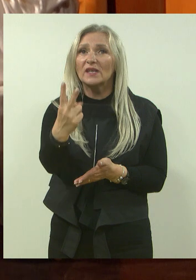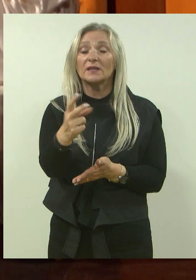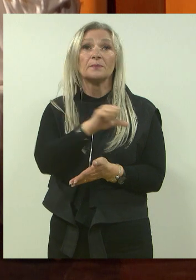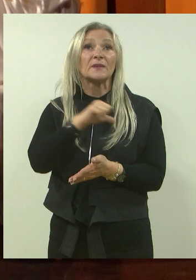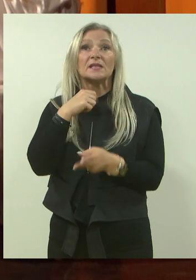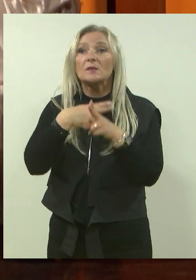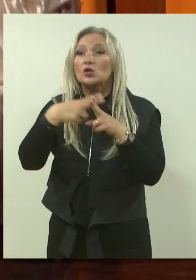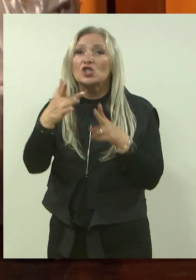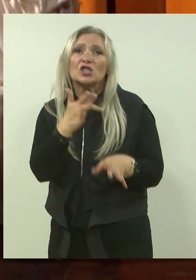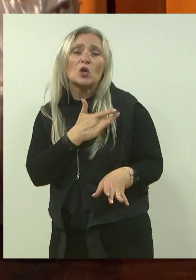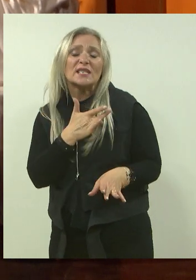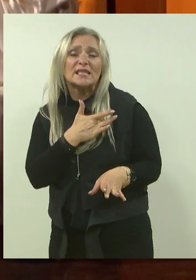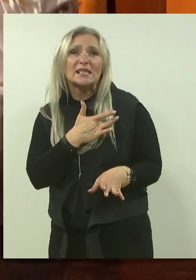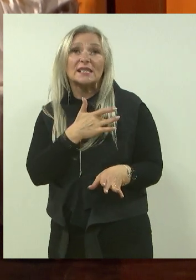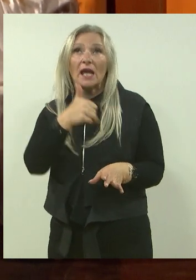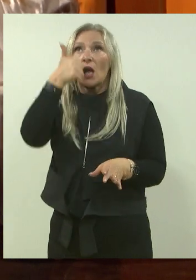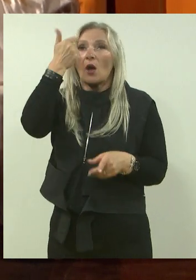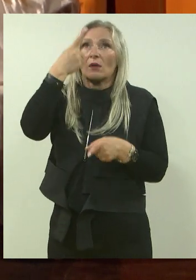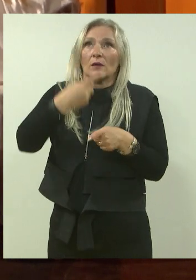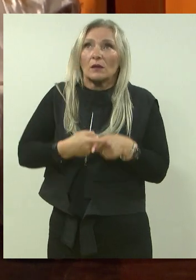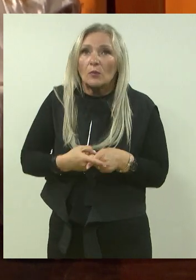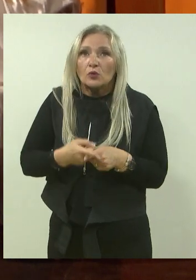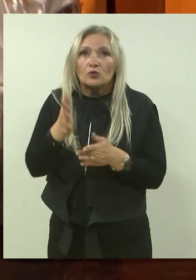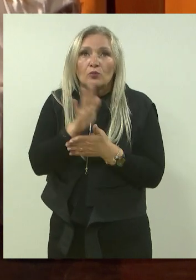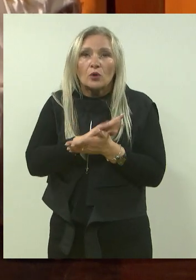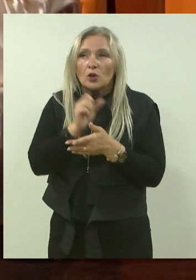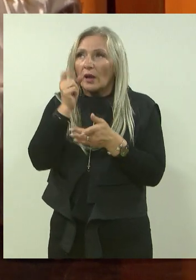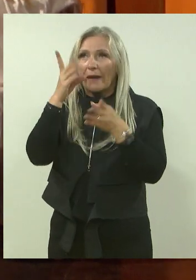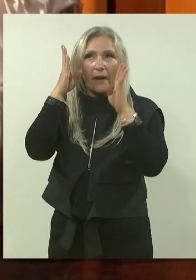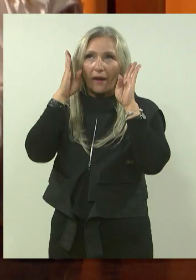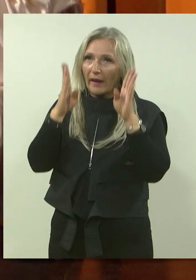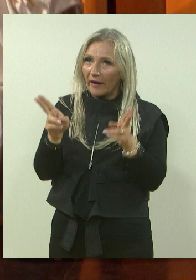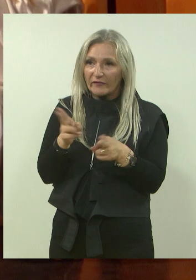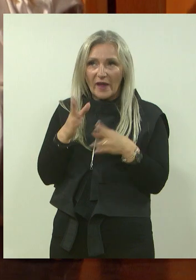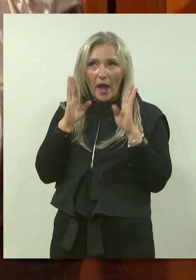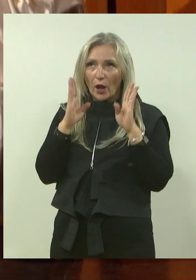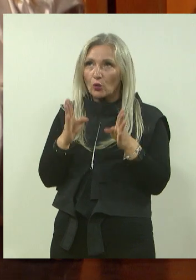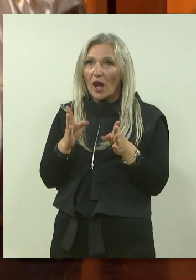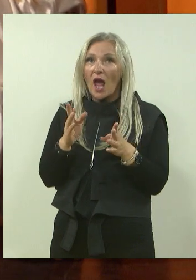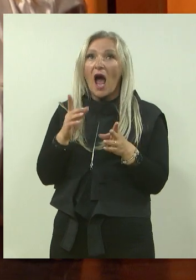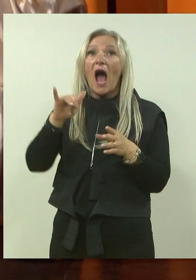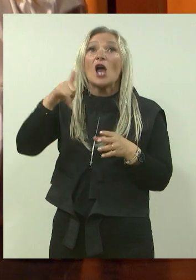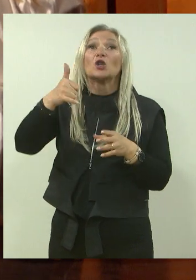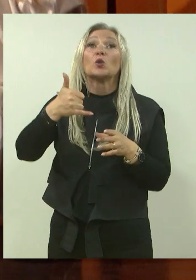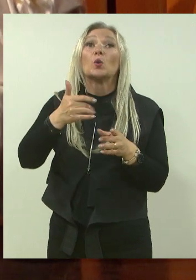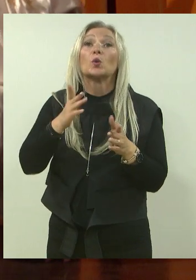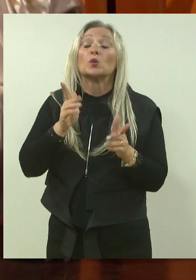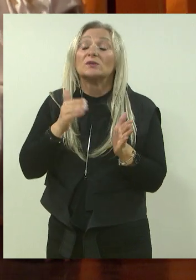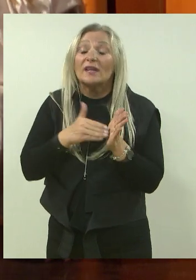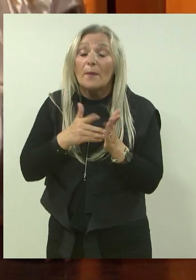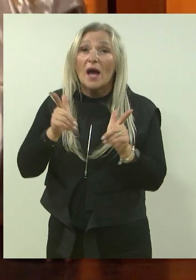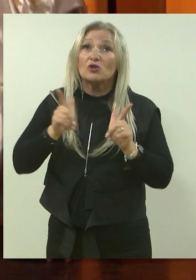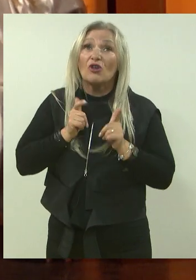sam čistoga srca, na jedan put počne biti nemirni. Juru treba je dočekati i pokloniti mu